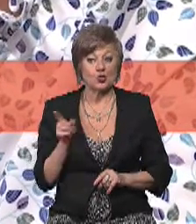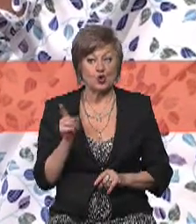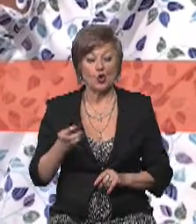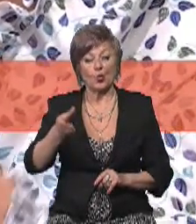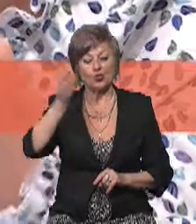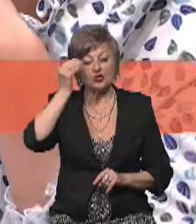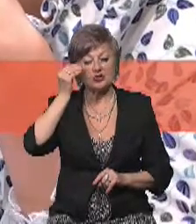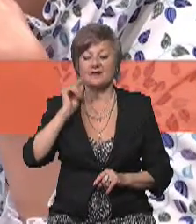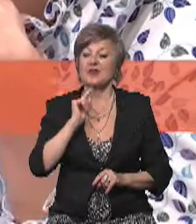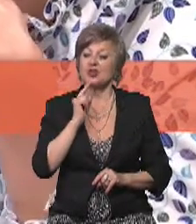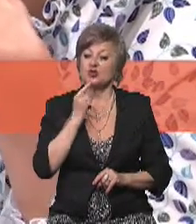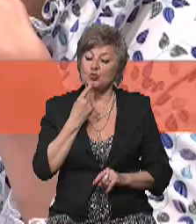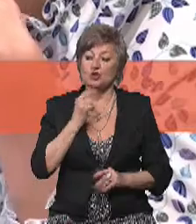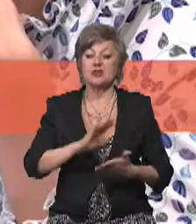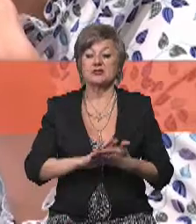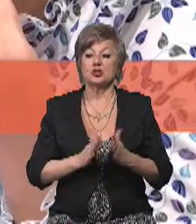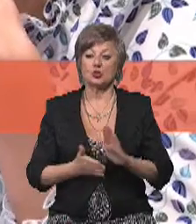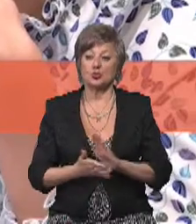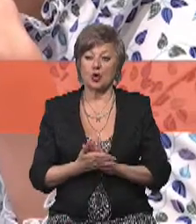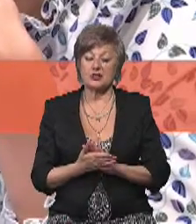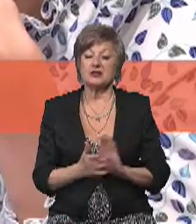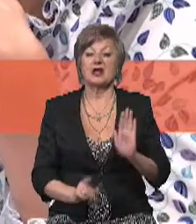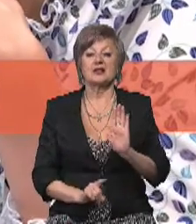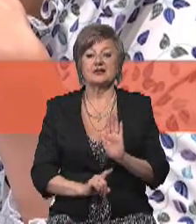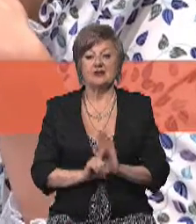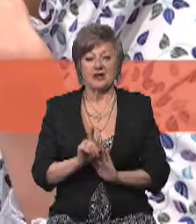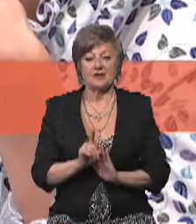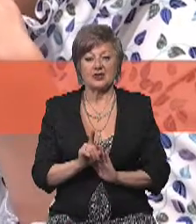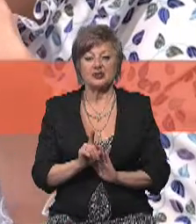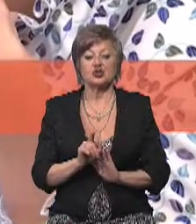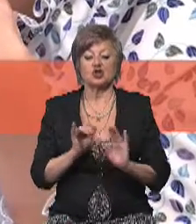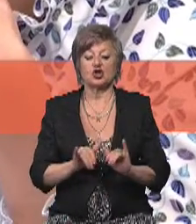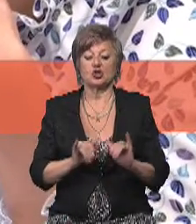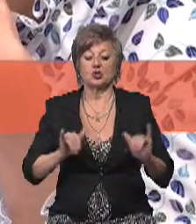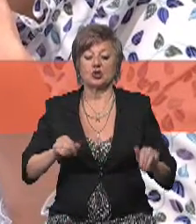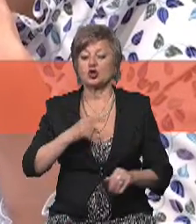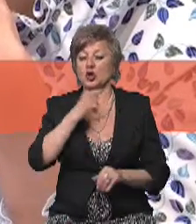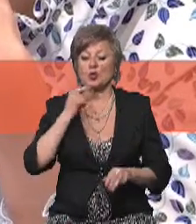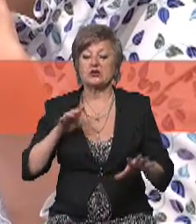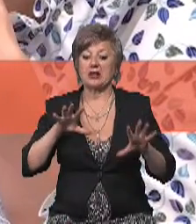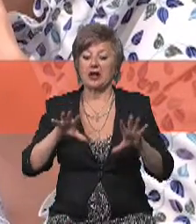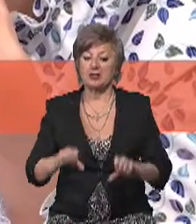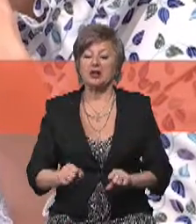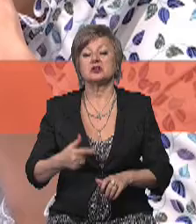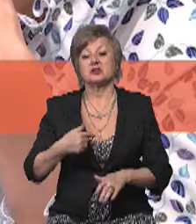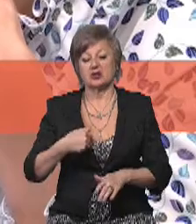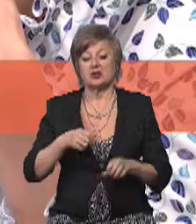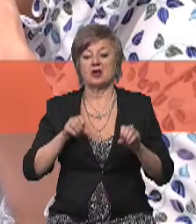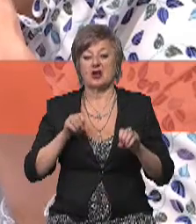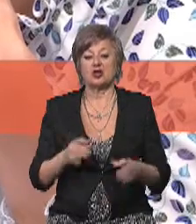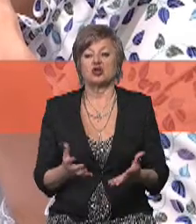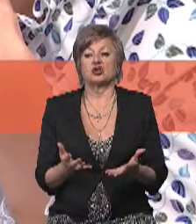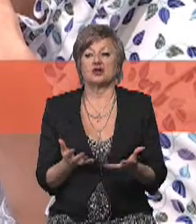враховуючи складність ситуації, початок і розгортання російської агресії, я і вирішив взяти